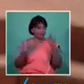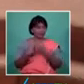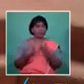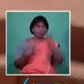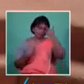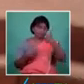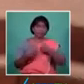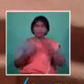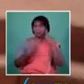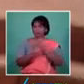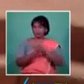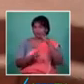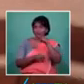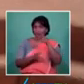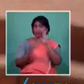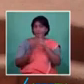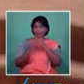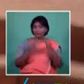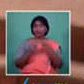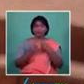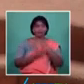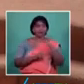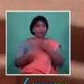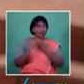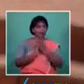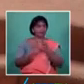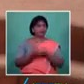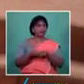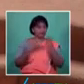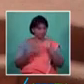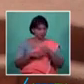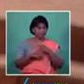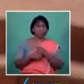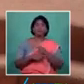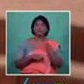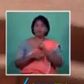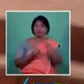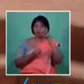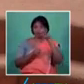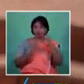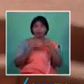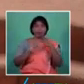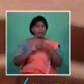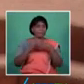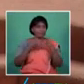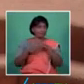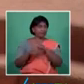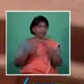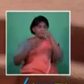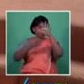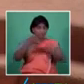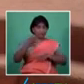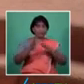මා පිළිමද පාලකන ලද වැරදි ප්‍රවෘත්ති සම්බන්ධයෙන් මාගේ පාර්ලිමේන්තු වරප්‍රසාද උල්ලංඝනය වී තිබේ 11 වෙනි දින ලංකාදීප පුවත්පතේ පළමිනි පිටිය